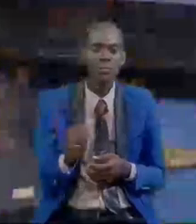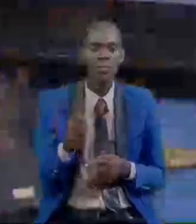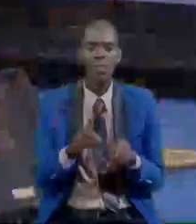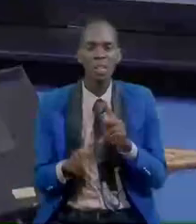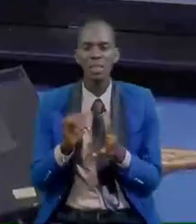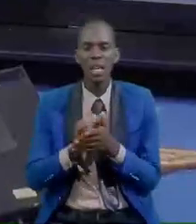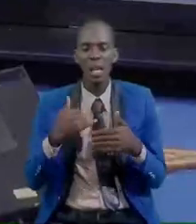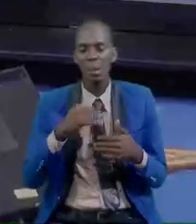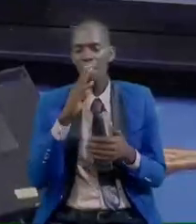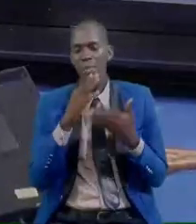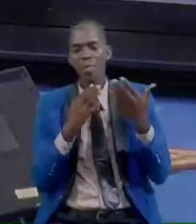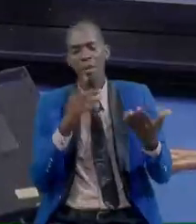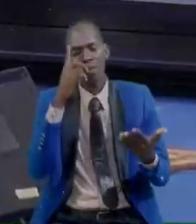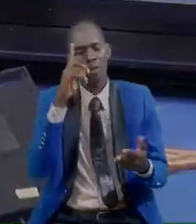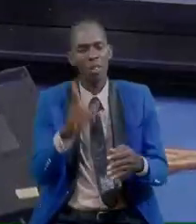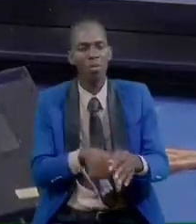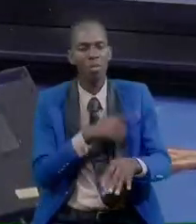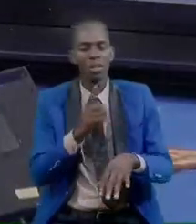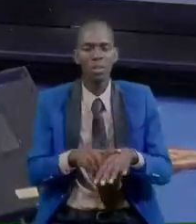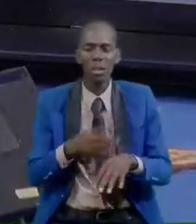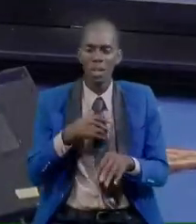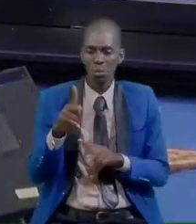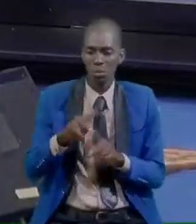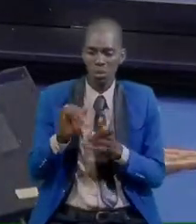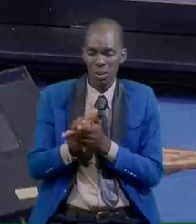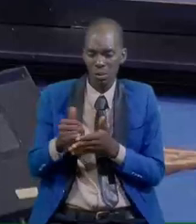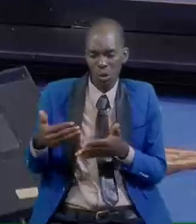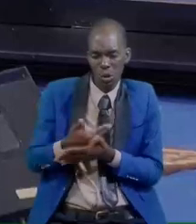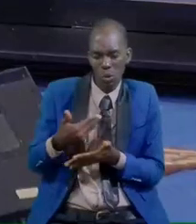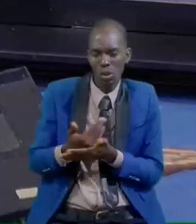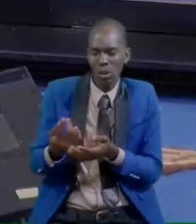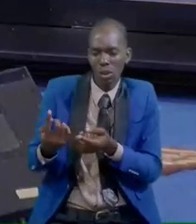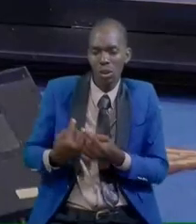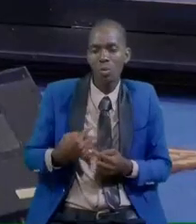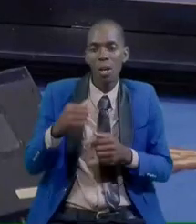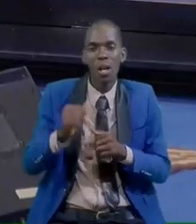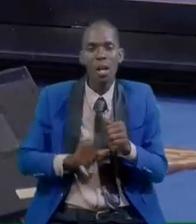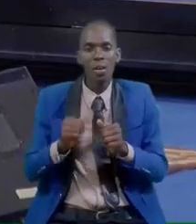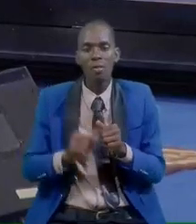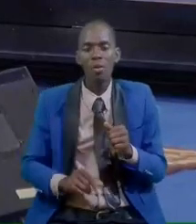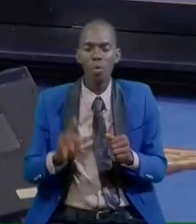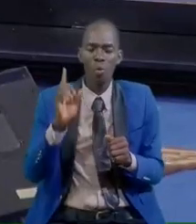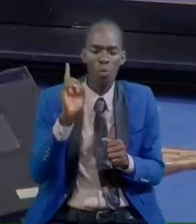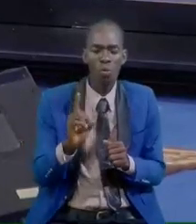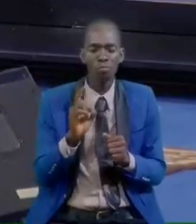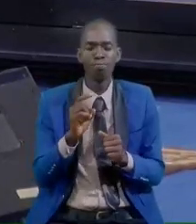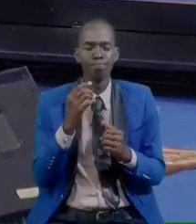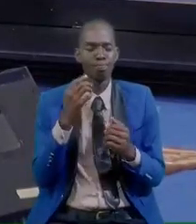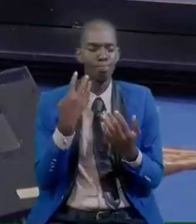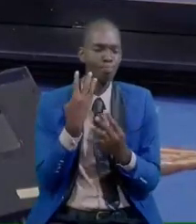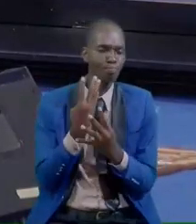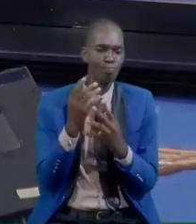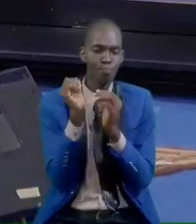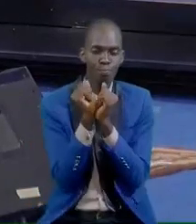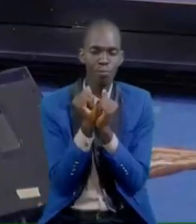ceux qui sont là il y a longtemps, ceux qui viennent d'entrer, les liens de tout le monde furent déliés.